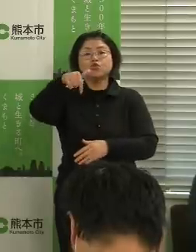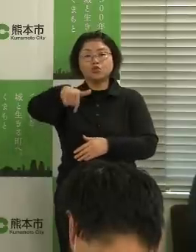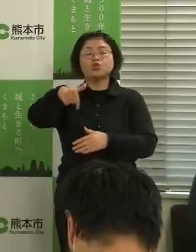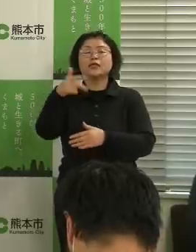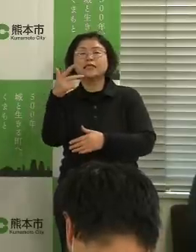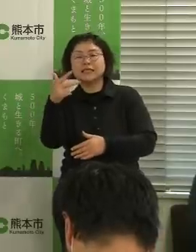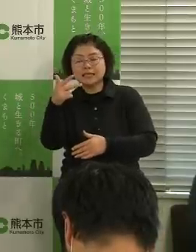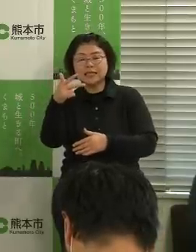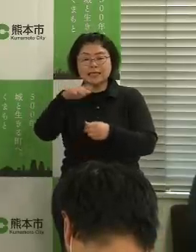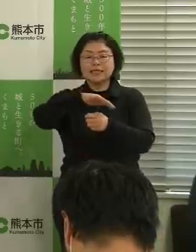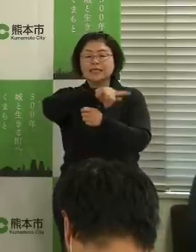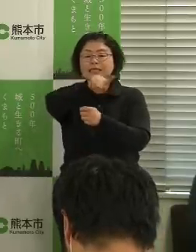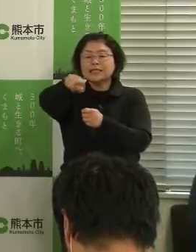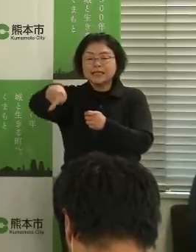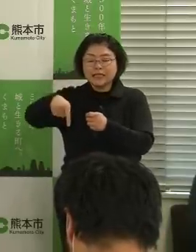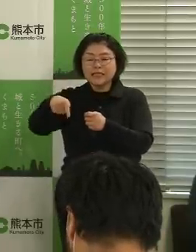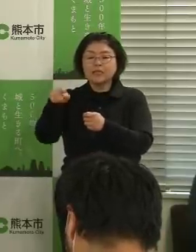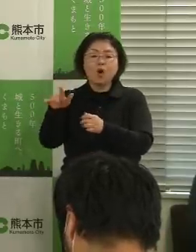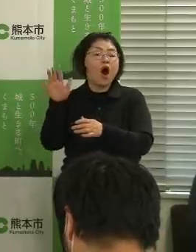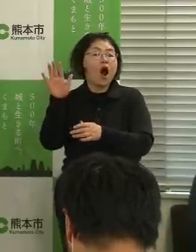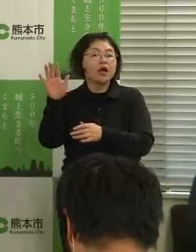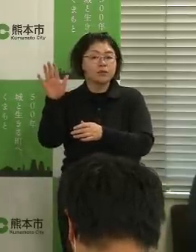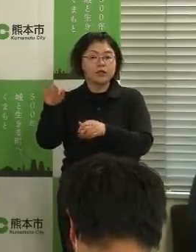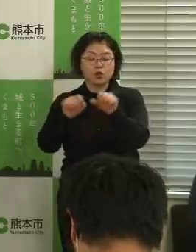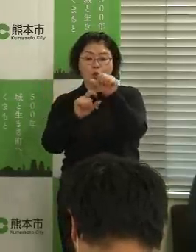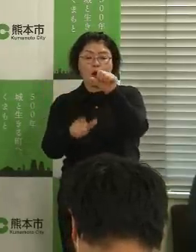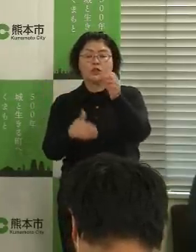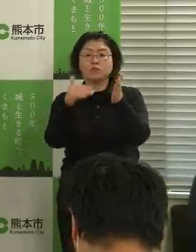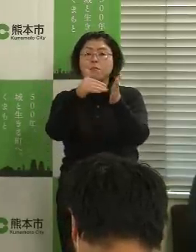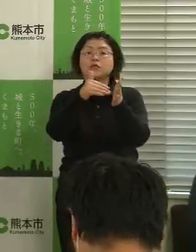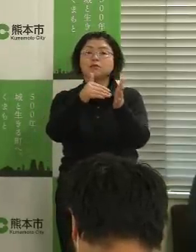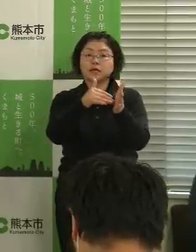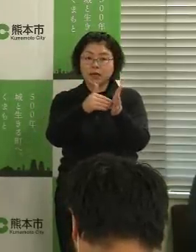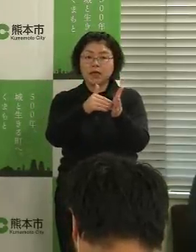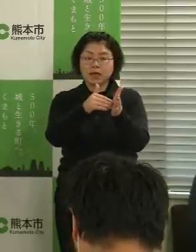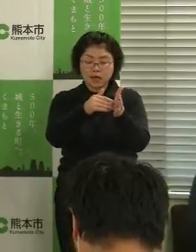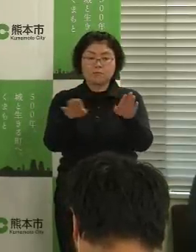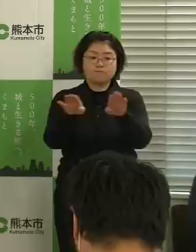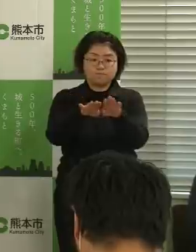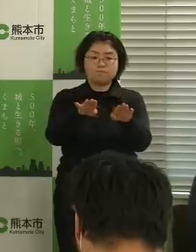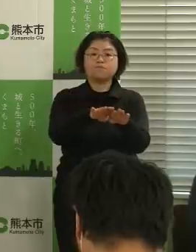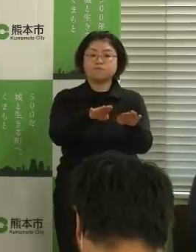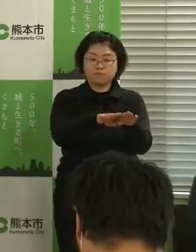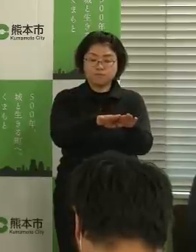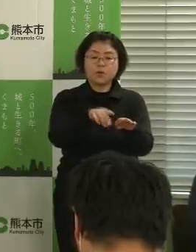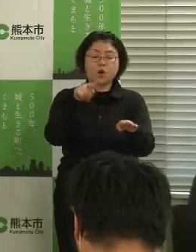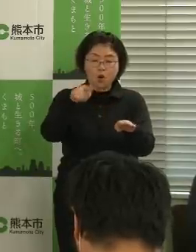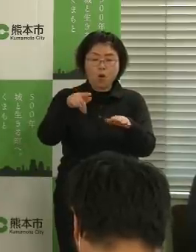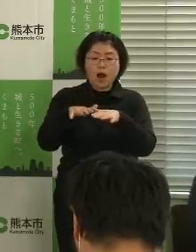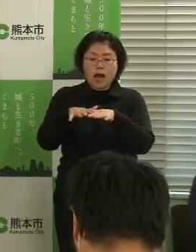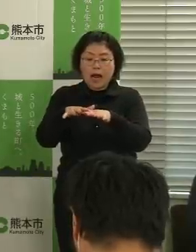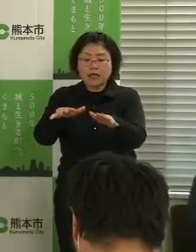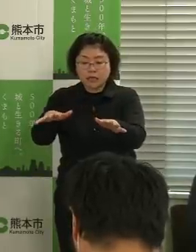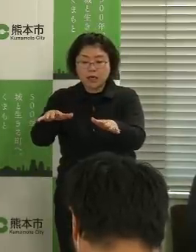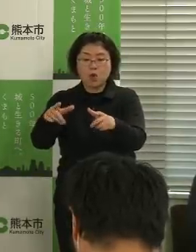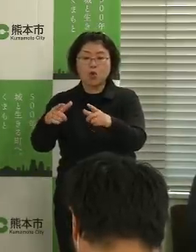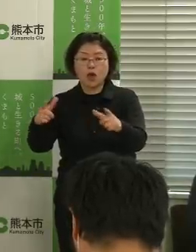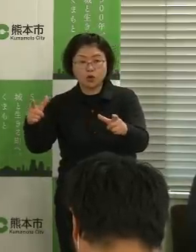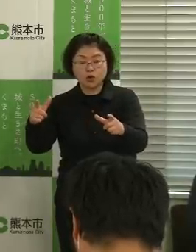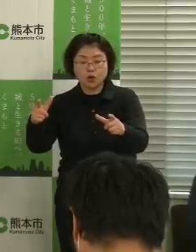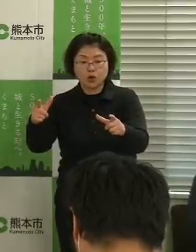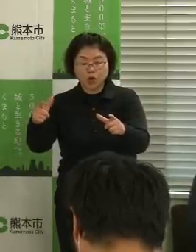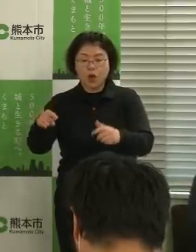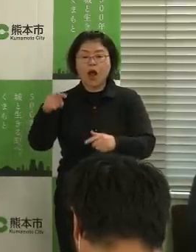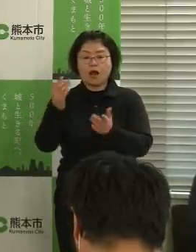その周辺の自治体とかがあったんですけれども、 はい、 まあ、結構ここは熊本よりも感染者が多いとか、 はい、 教員が感染していると